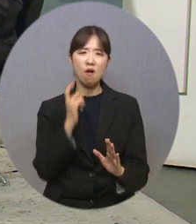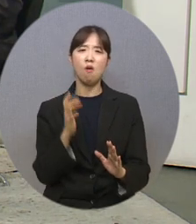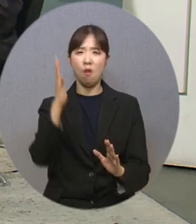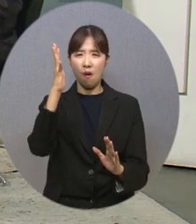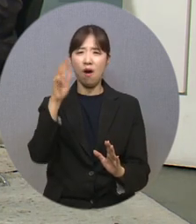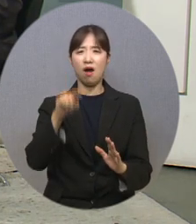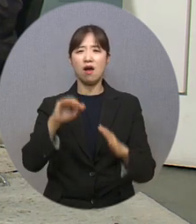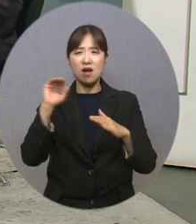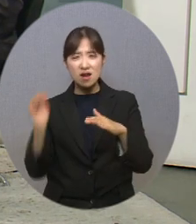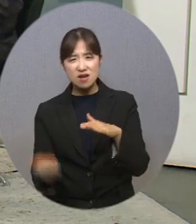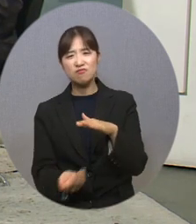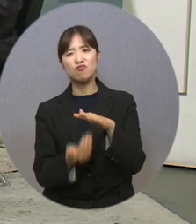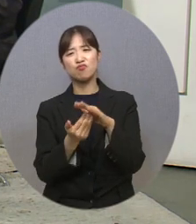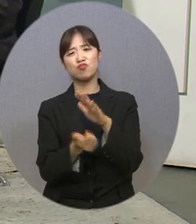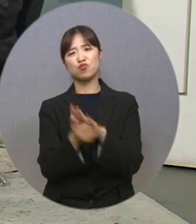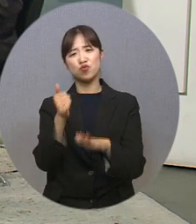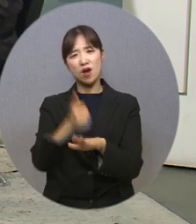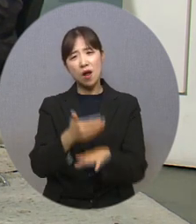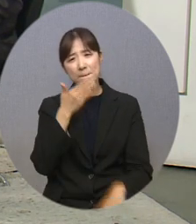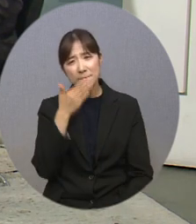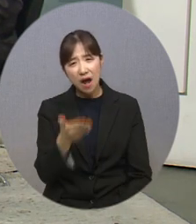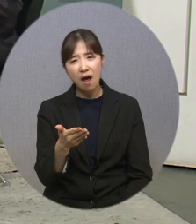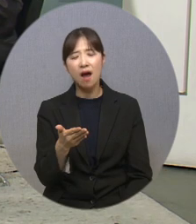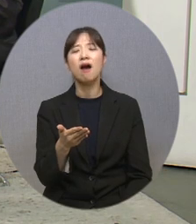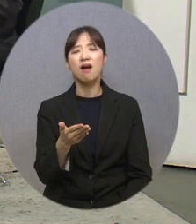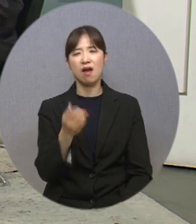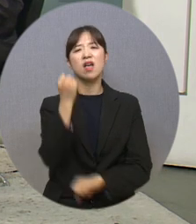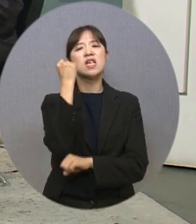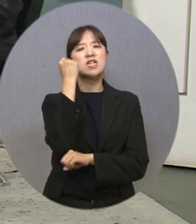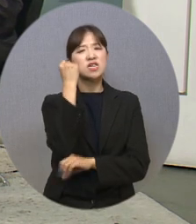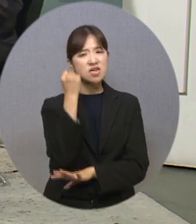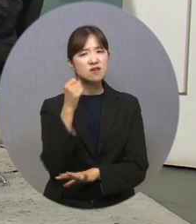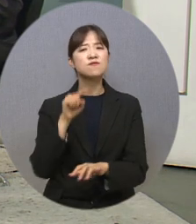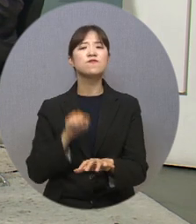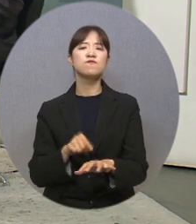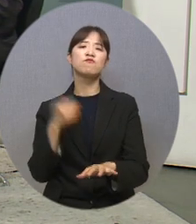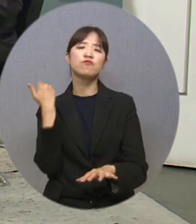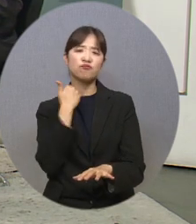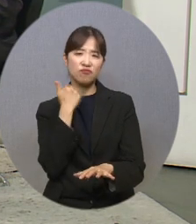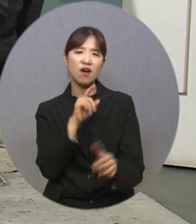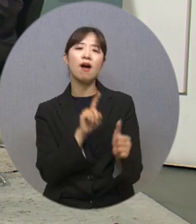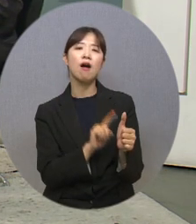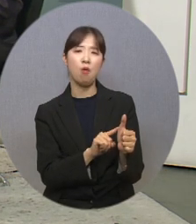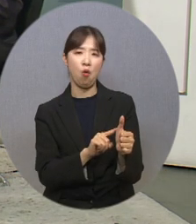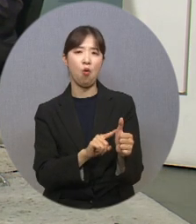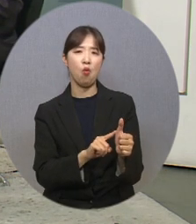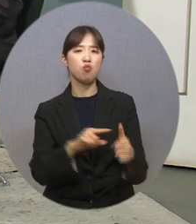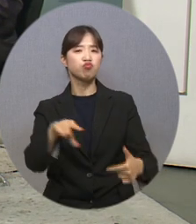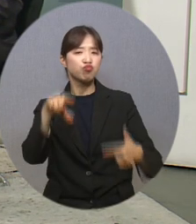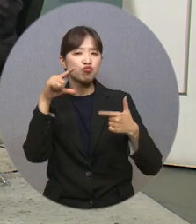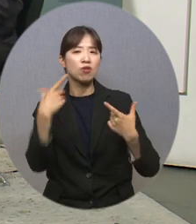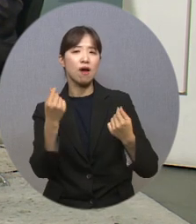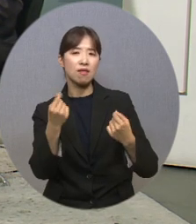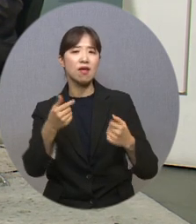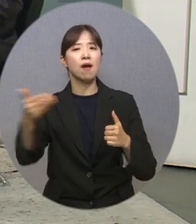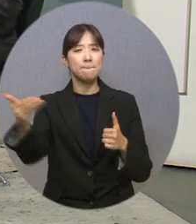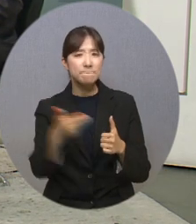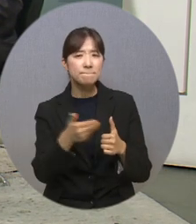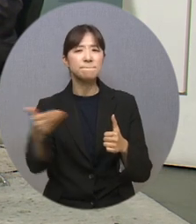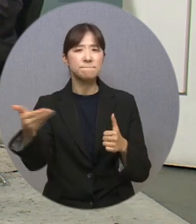영광을 참 이루어놓은 초석의 주인공이냐. 뭐 이렇게 여러 가지 방법이